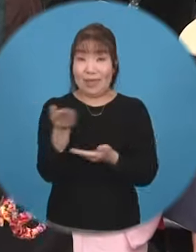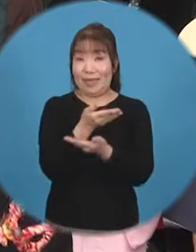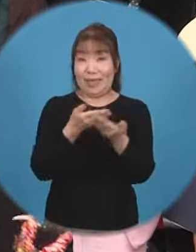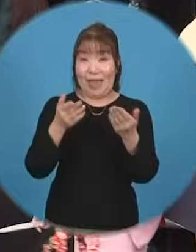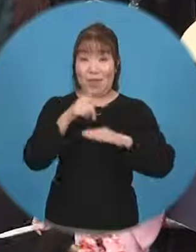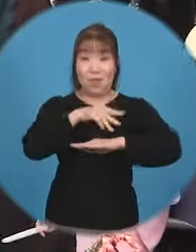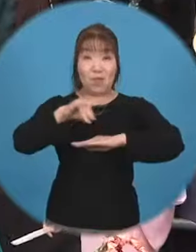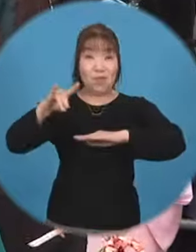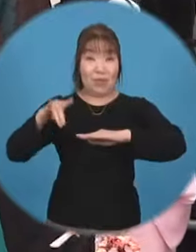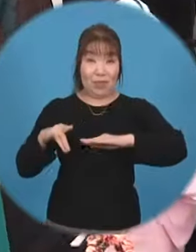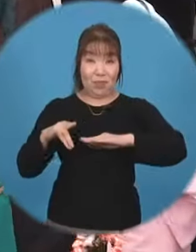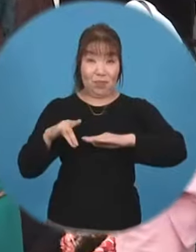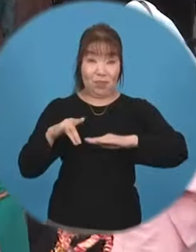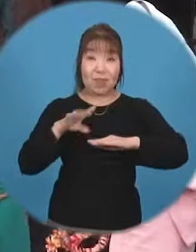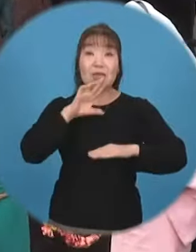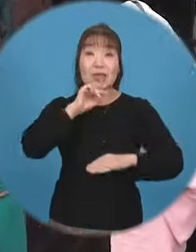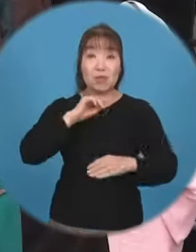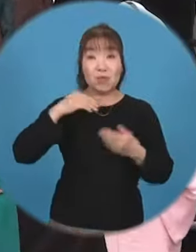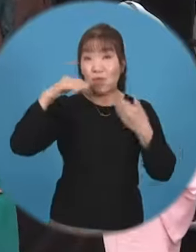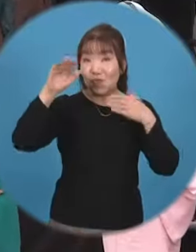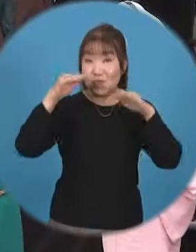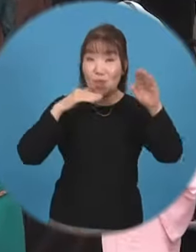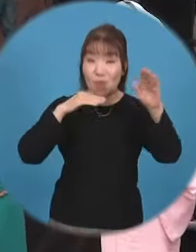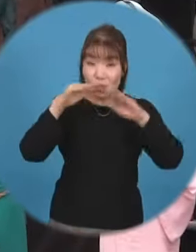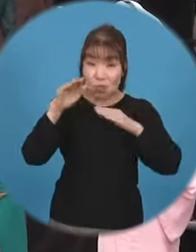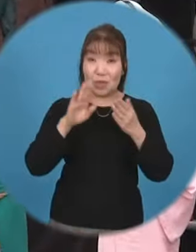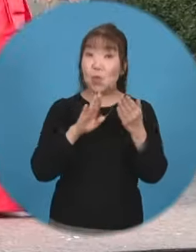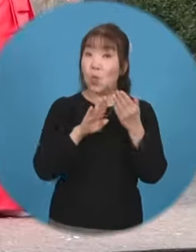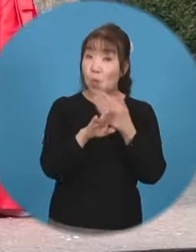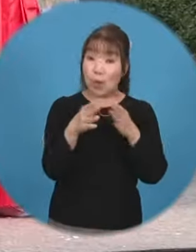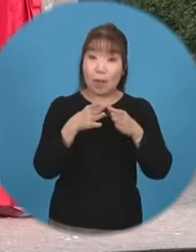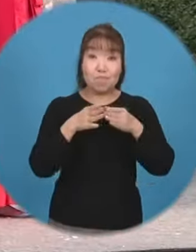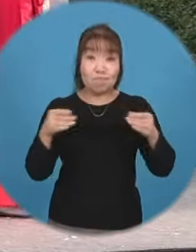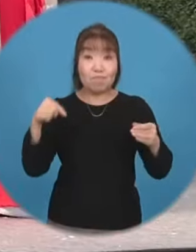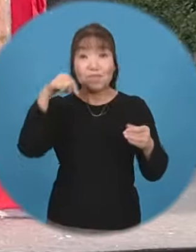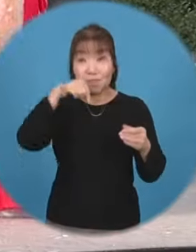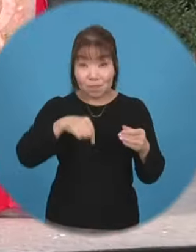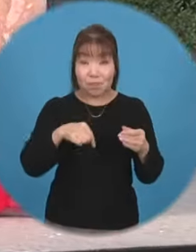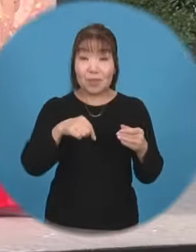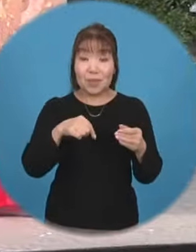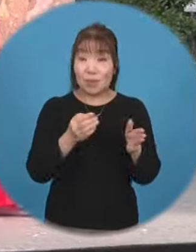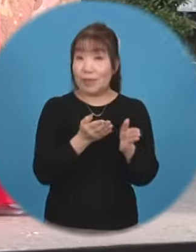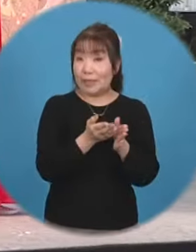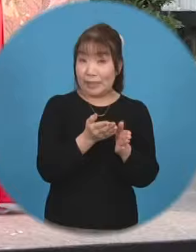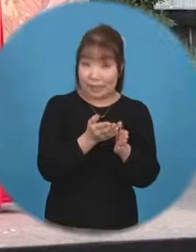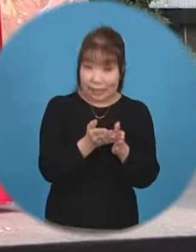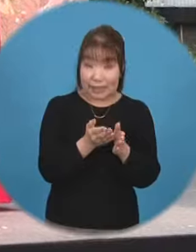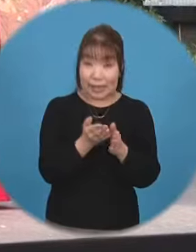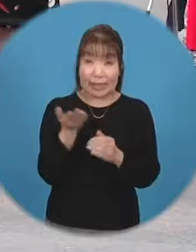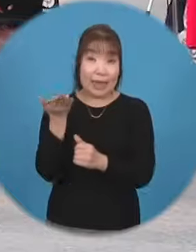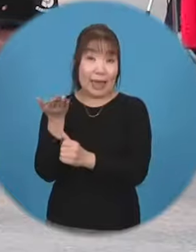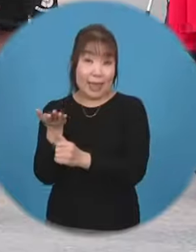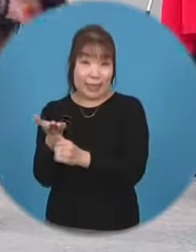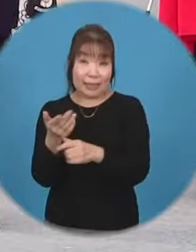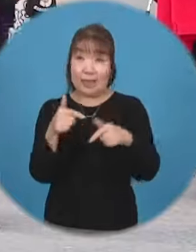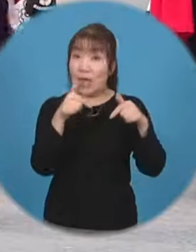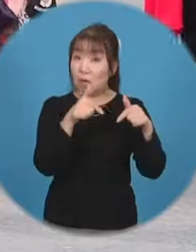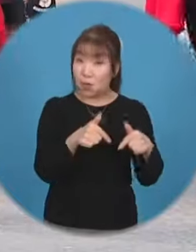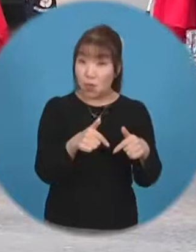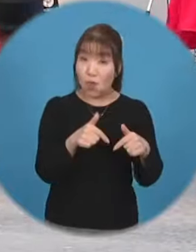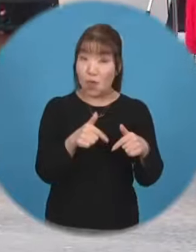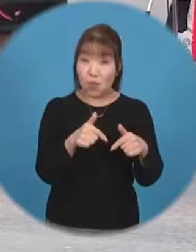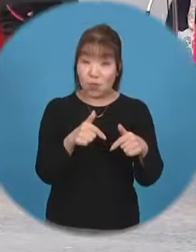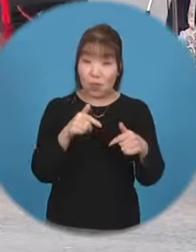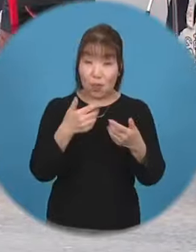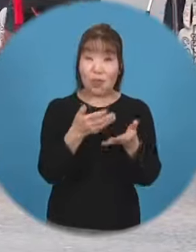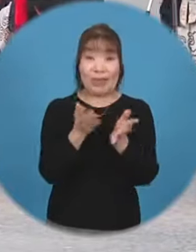岐阜の郡上踊り、鹿の水の掛け踊りをはじめ、国内からは新潟、秋田、京都の風流踊りの